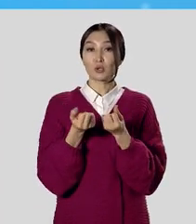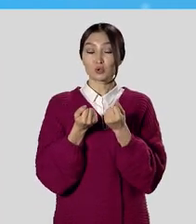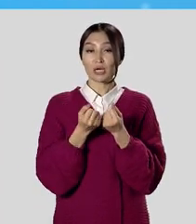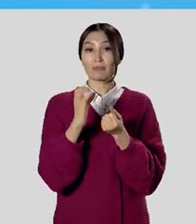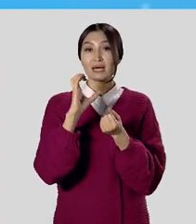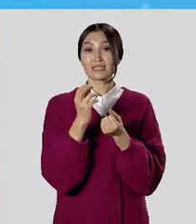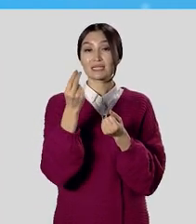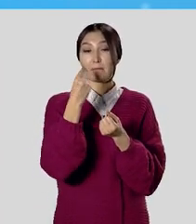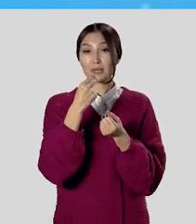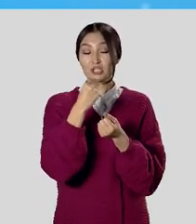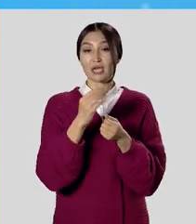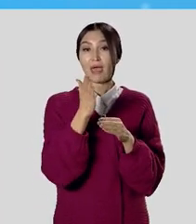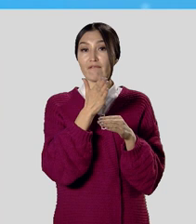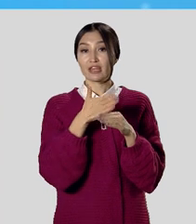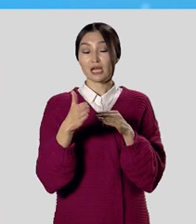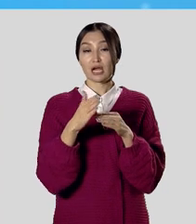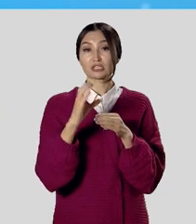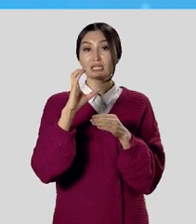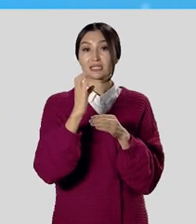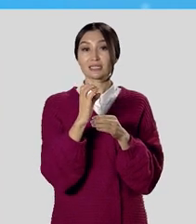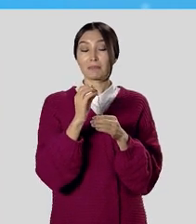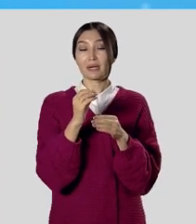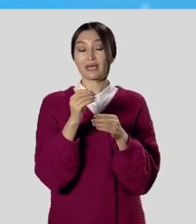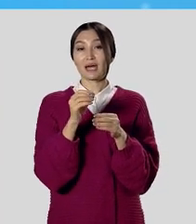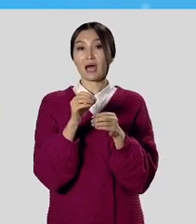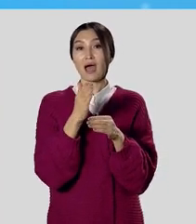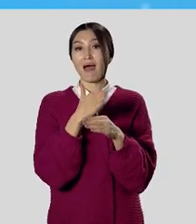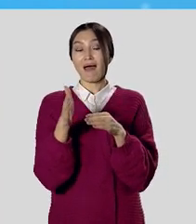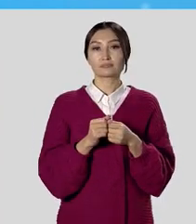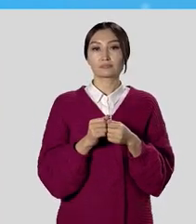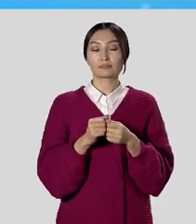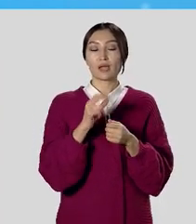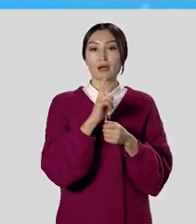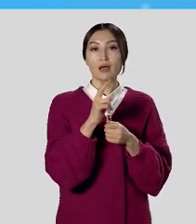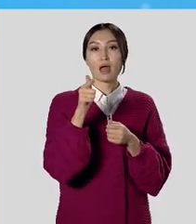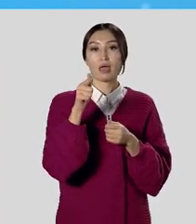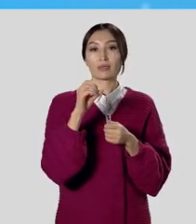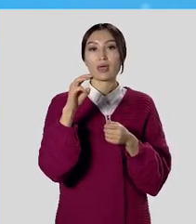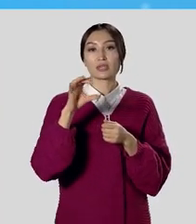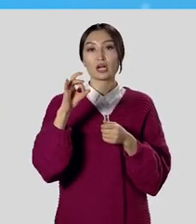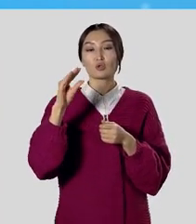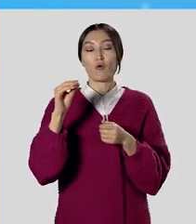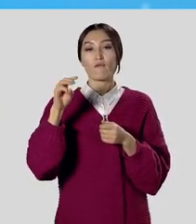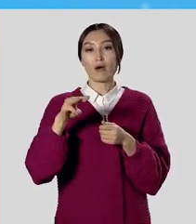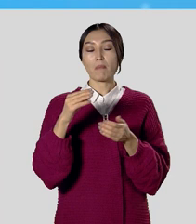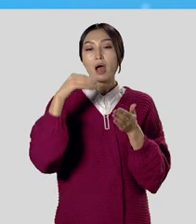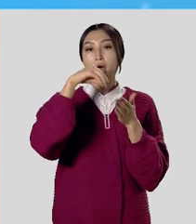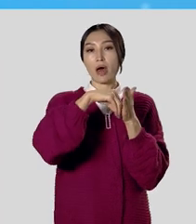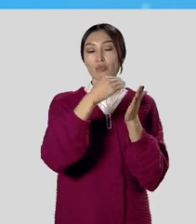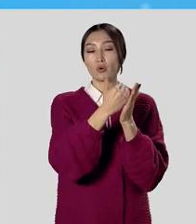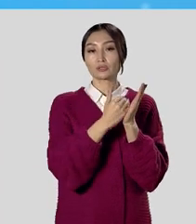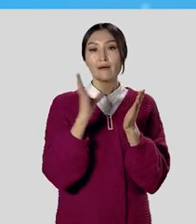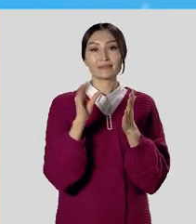с пищей и выделяющейся при их распаде и окислении. К гетеротрофам относятся